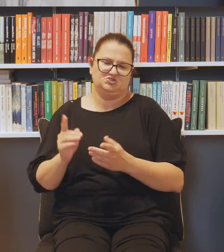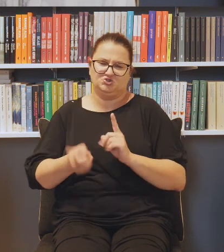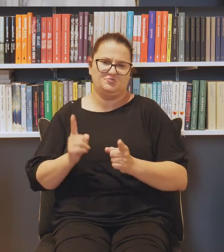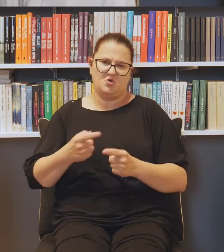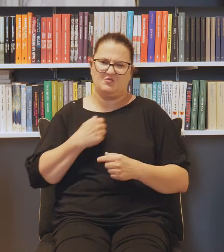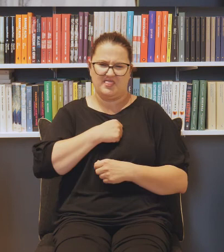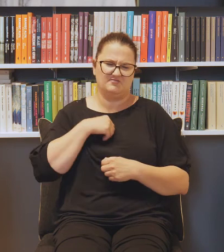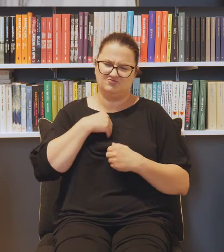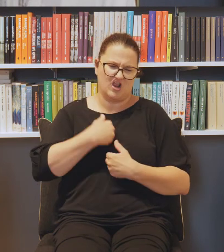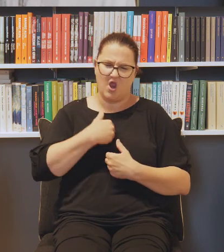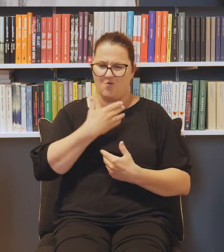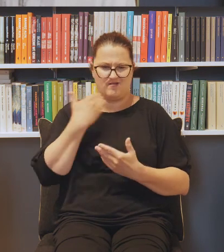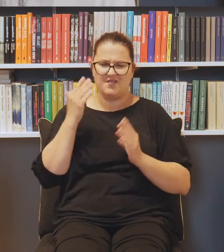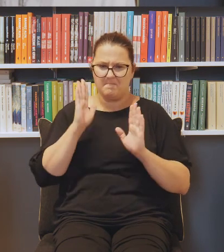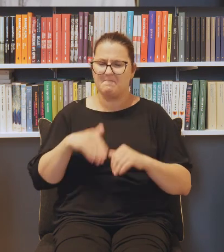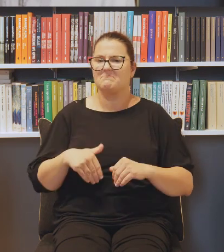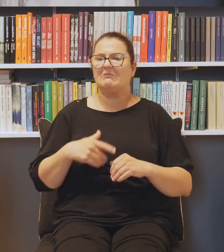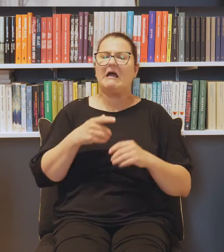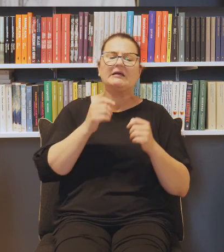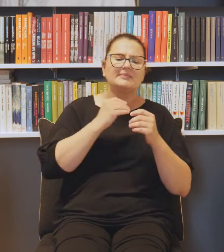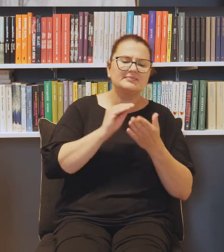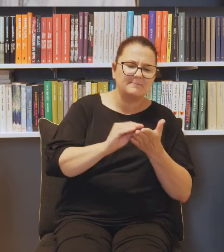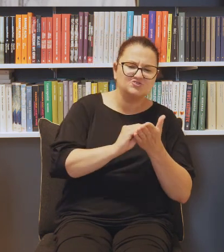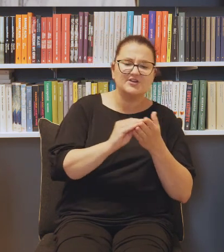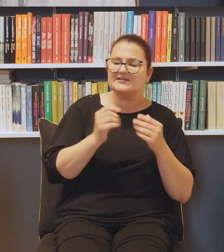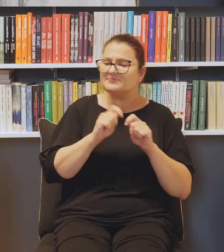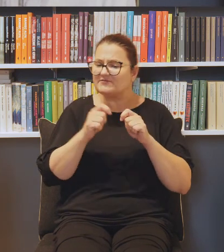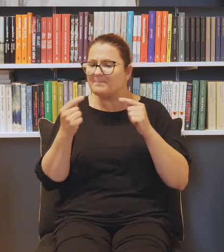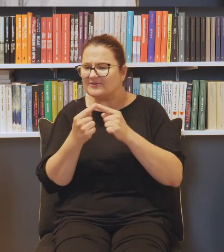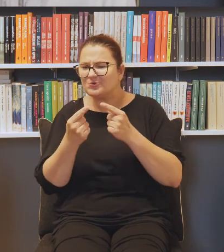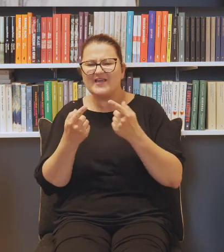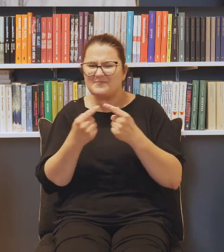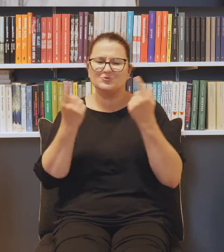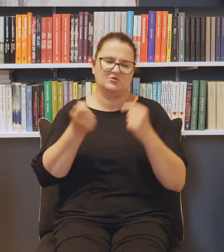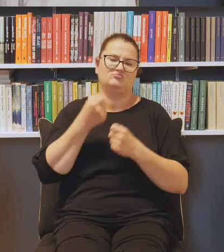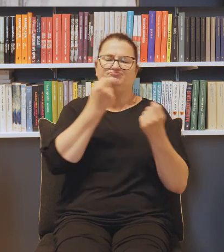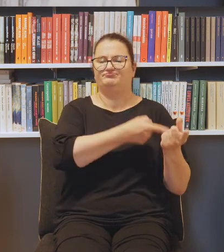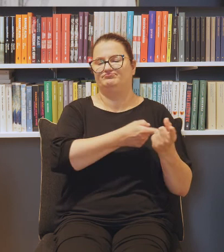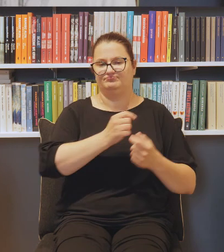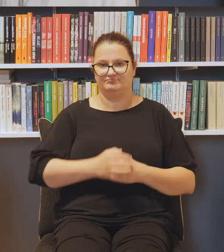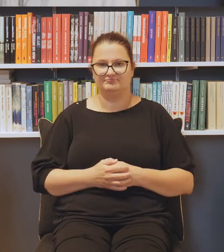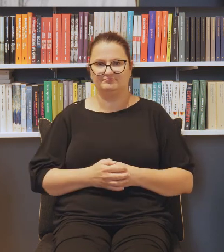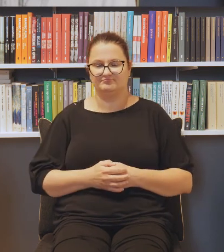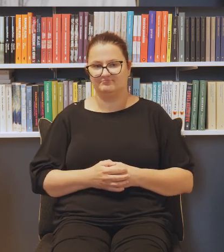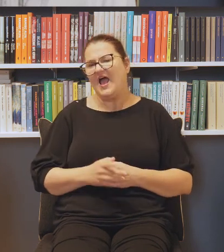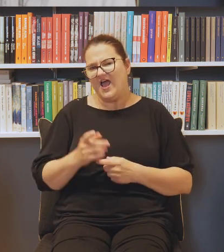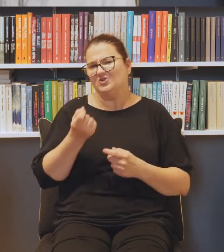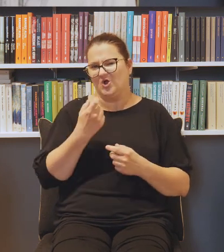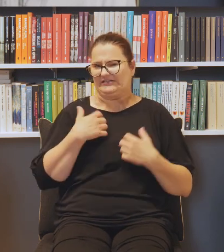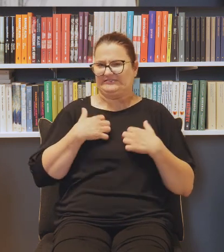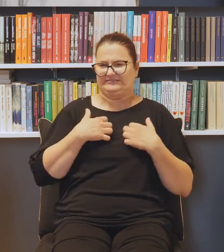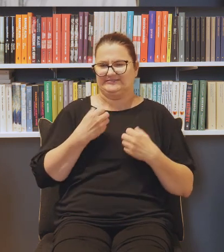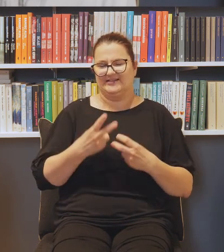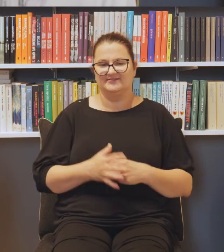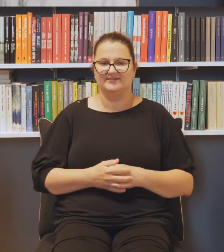że coś napiszę i tylko sprawdzam, czy pasuje. Jak nie pasuje, no to niestety muszę wyrzucić. No. Ale to jest trochę frustrujące.